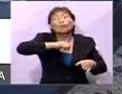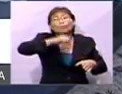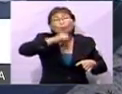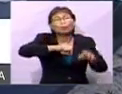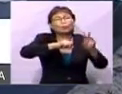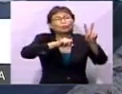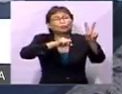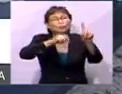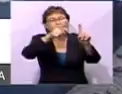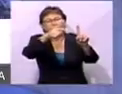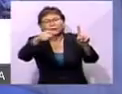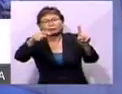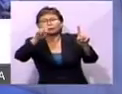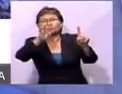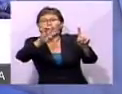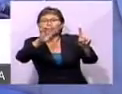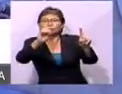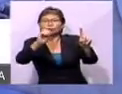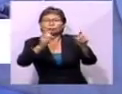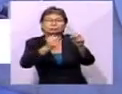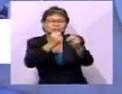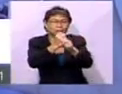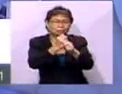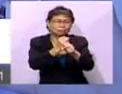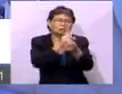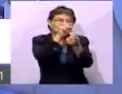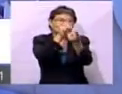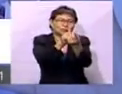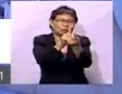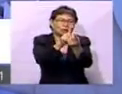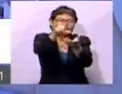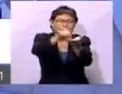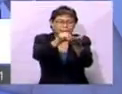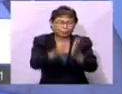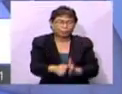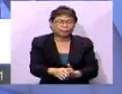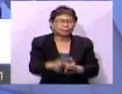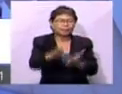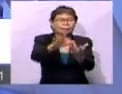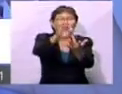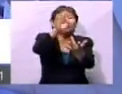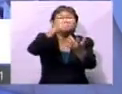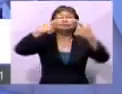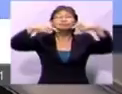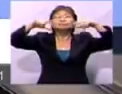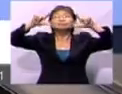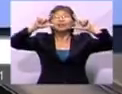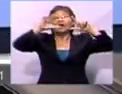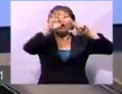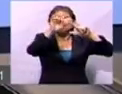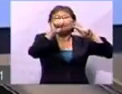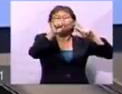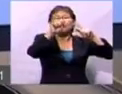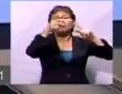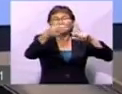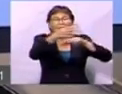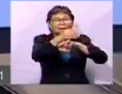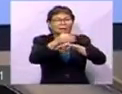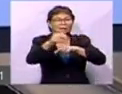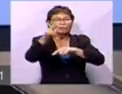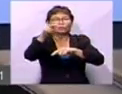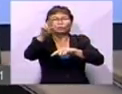antara 21 hingga 40 tahun. Beliau ditemui pemberita selepas pelantikan selebriti Fatah Amin dan Nur